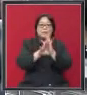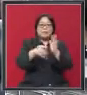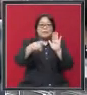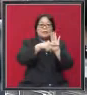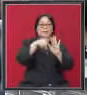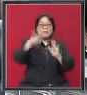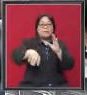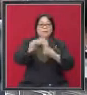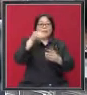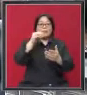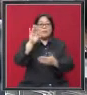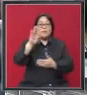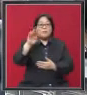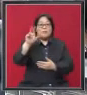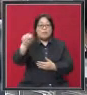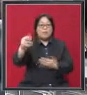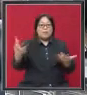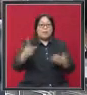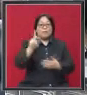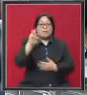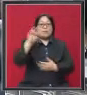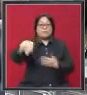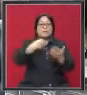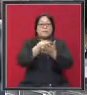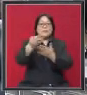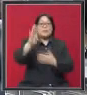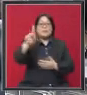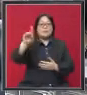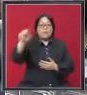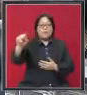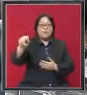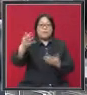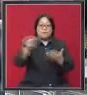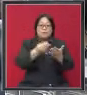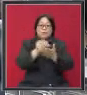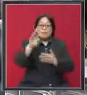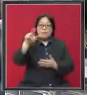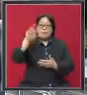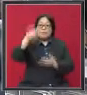defisit, kena keluarkan bond. KWSP beli bond. Dia nak